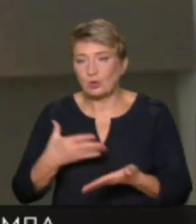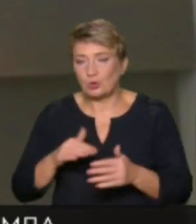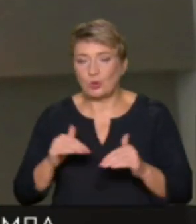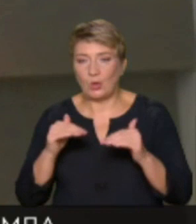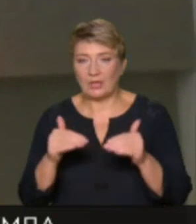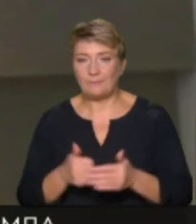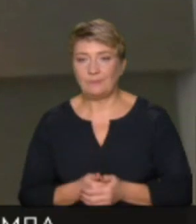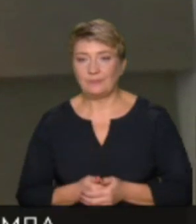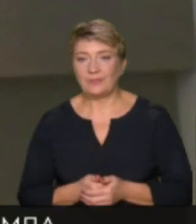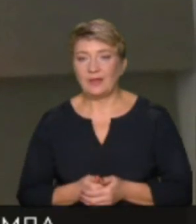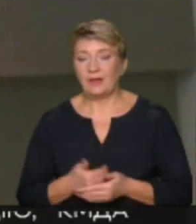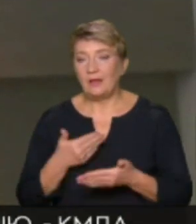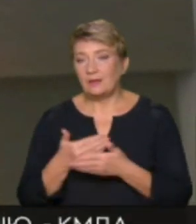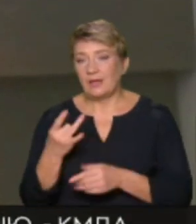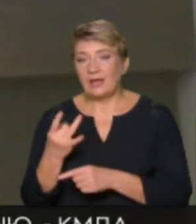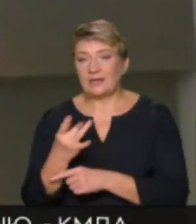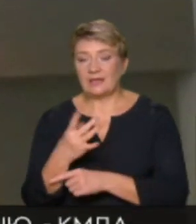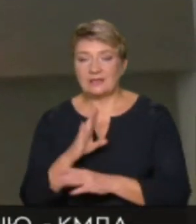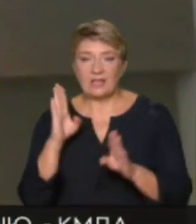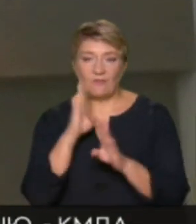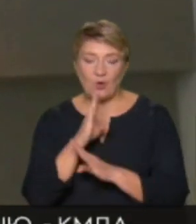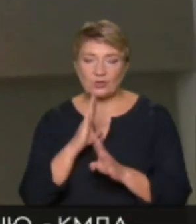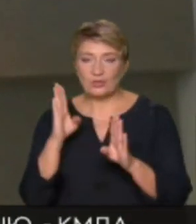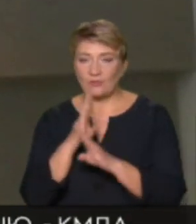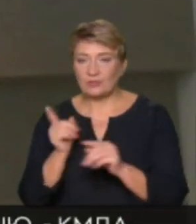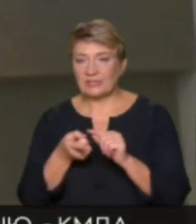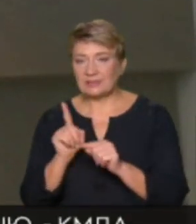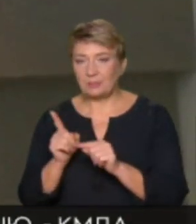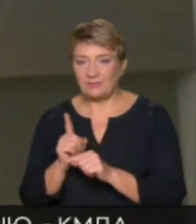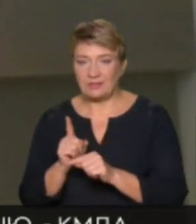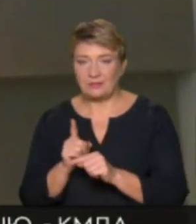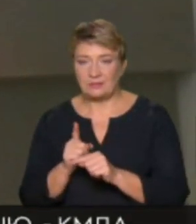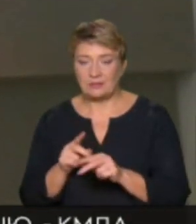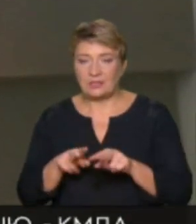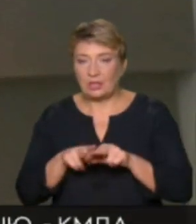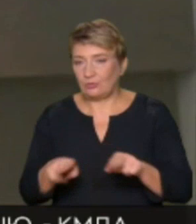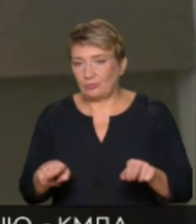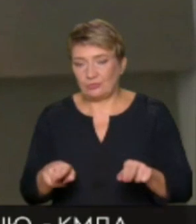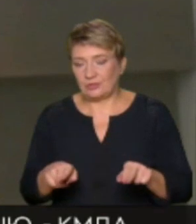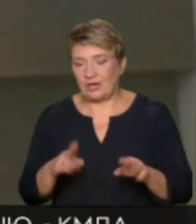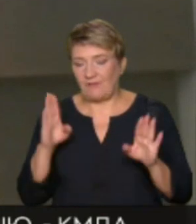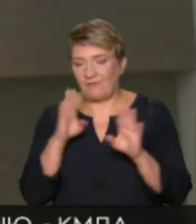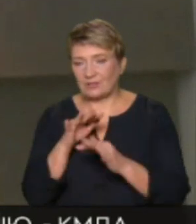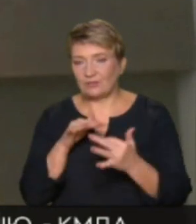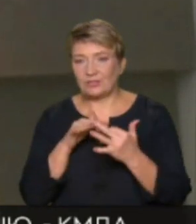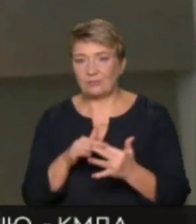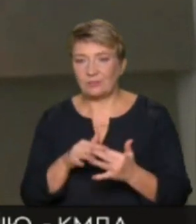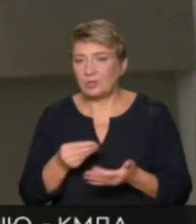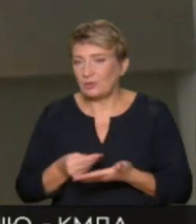конечно, ракетами воздух-воздух их сбивать, это тоже, это просто такой воздушный бой. Дороговато.